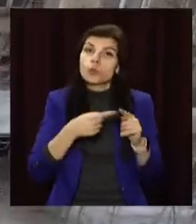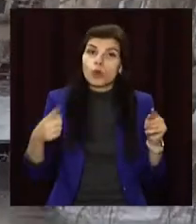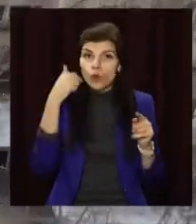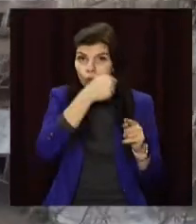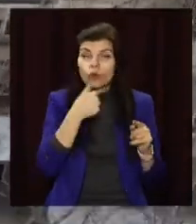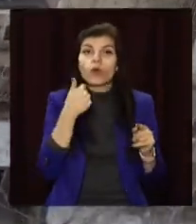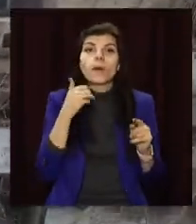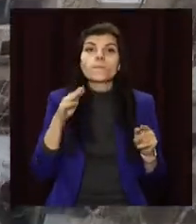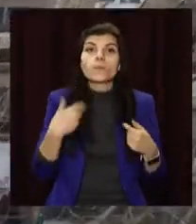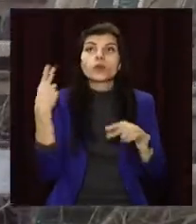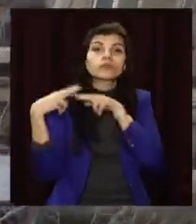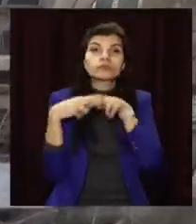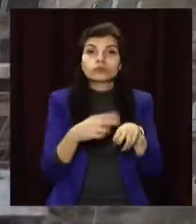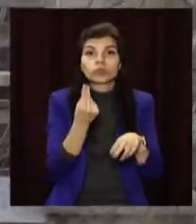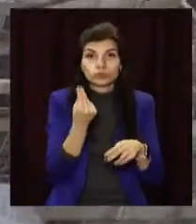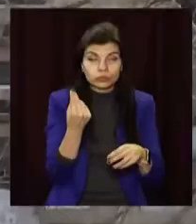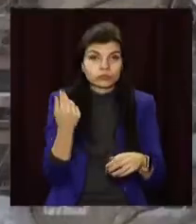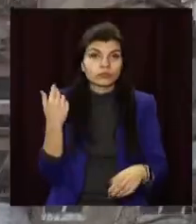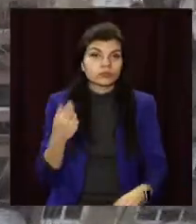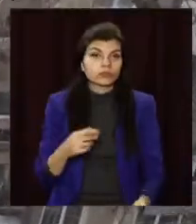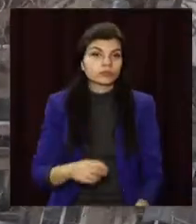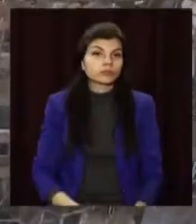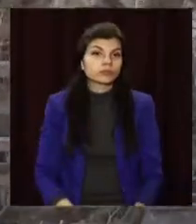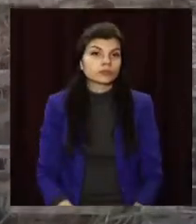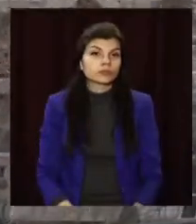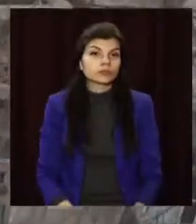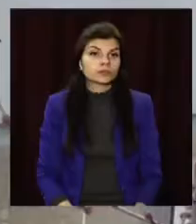після надходження коштів на рахунок.